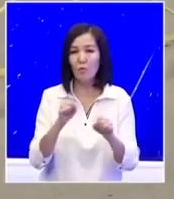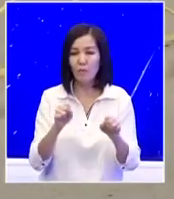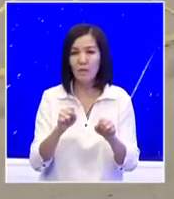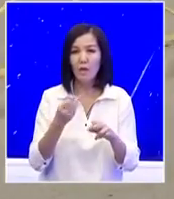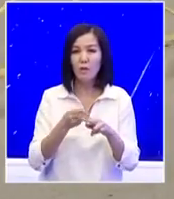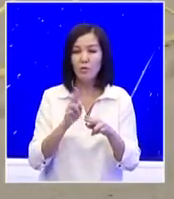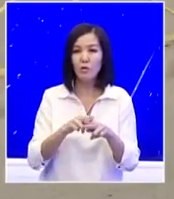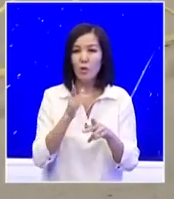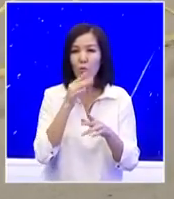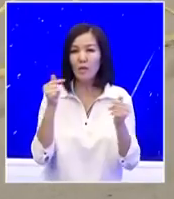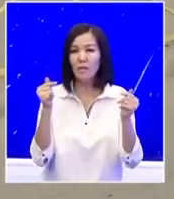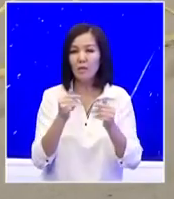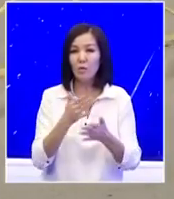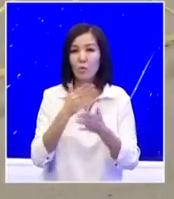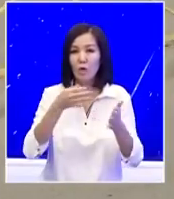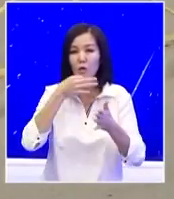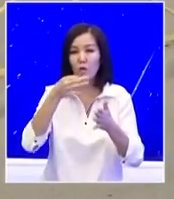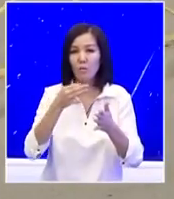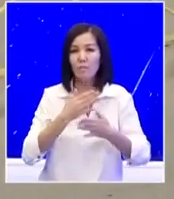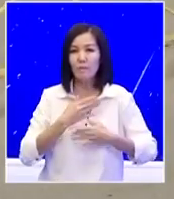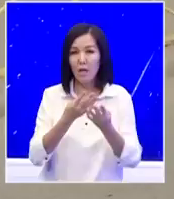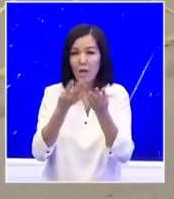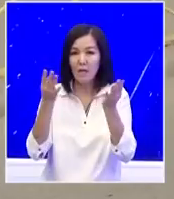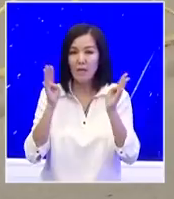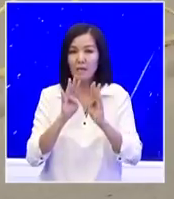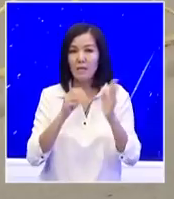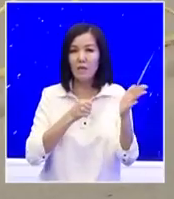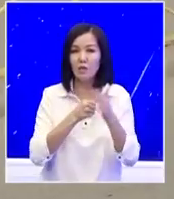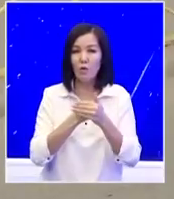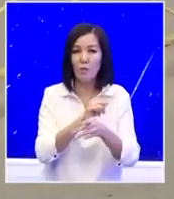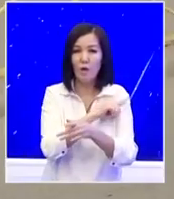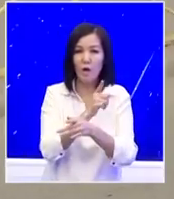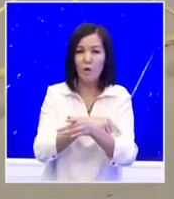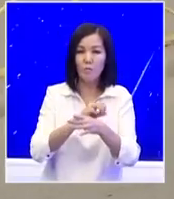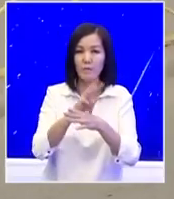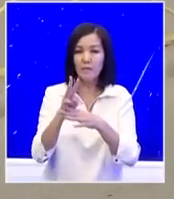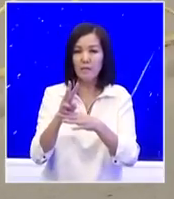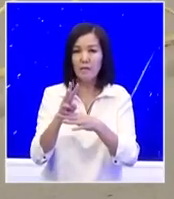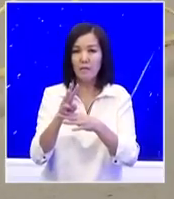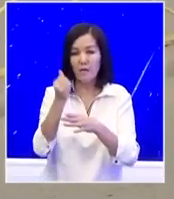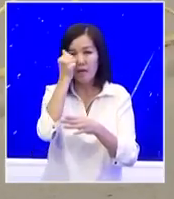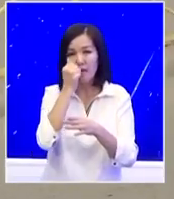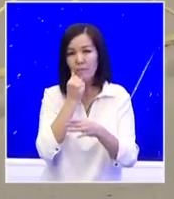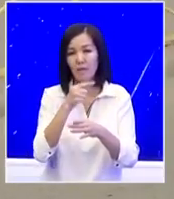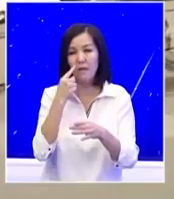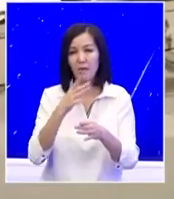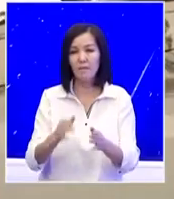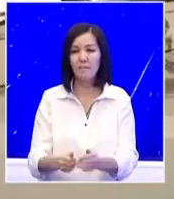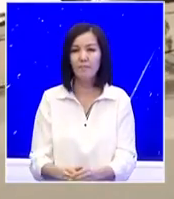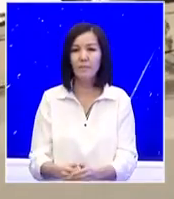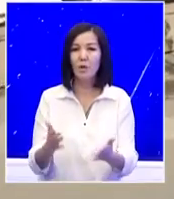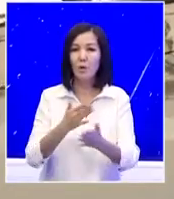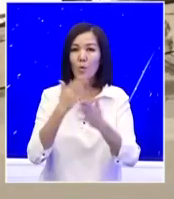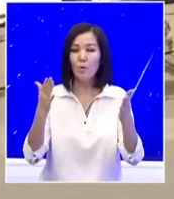Сондықтан дер кезінде үлкен жауапкершілікпен біздің қауіпсіздігімізді күшейтіп жатқанына алғысымыз шексіз.